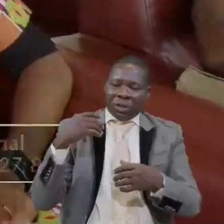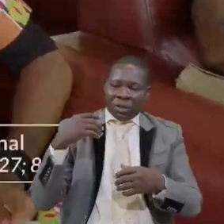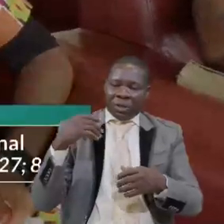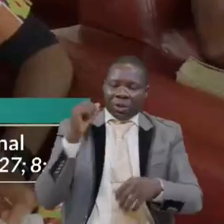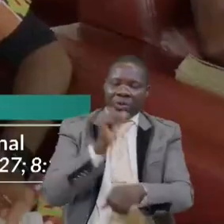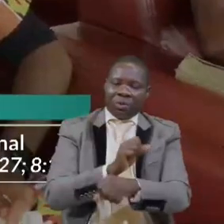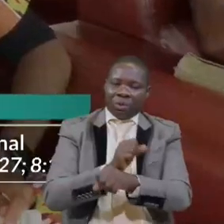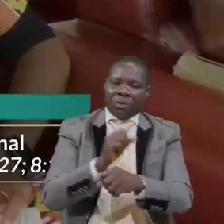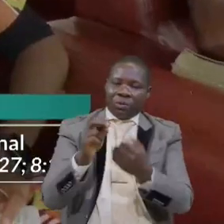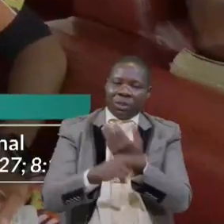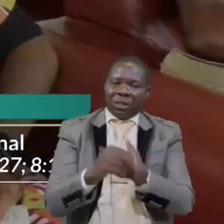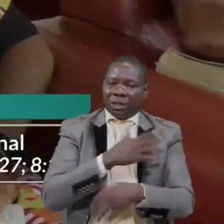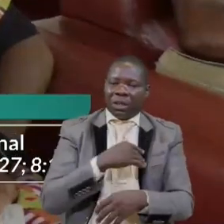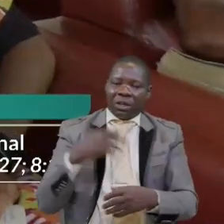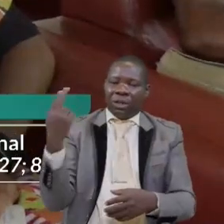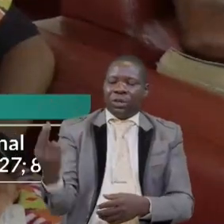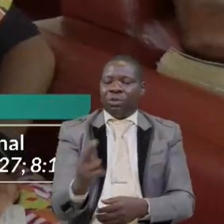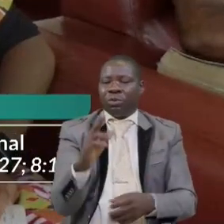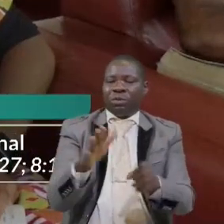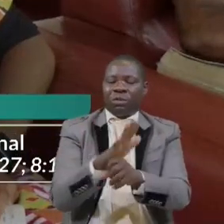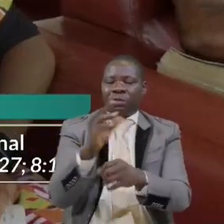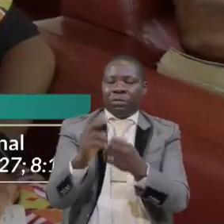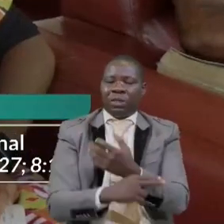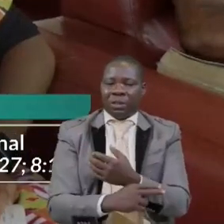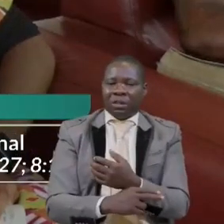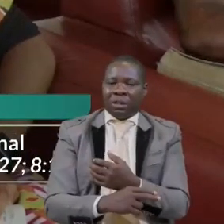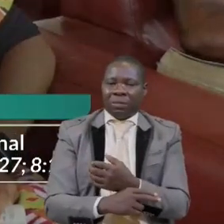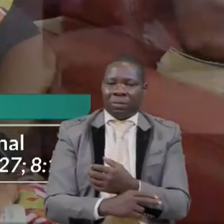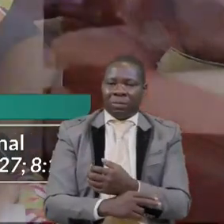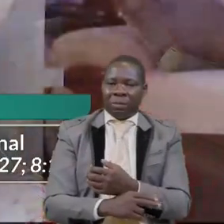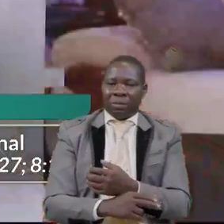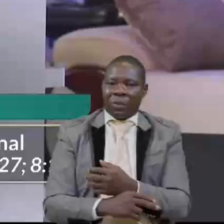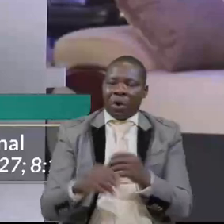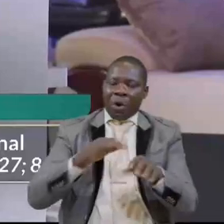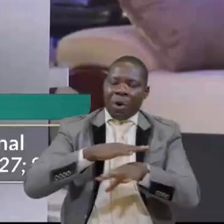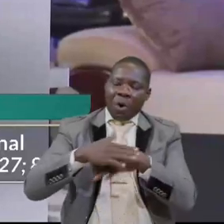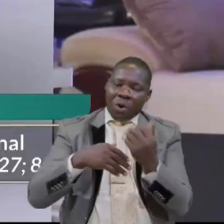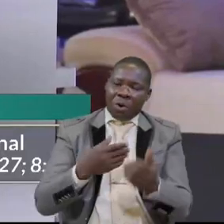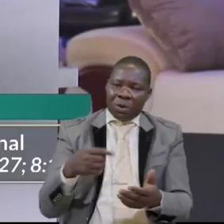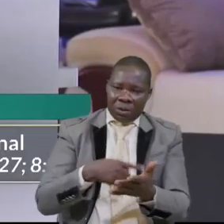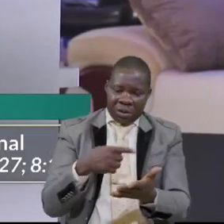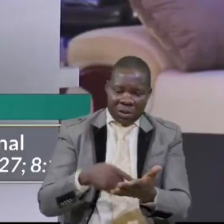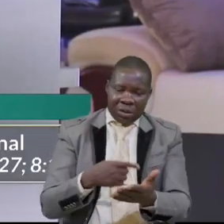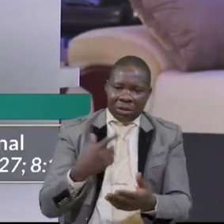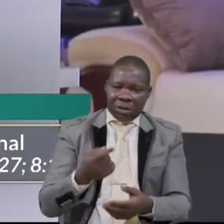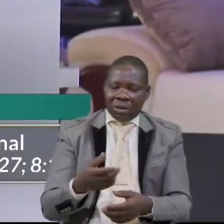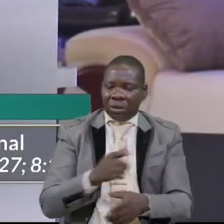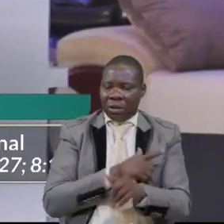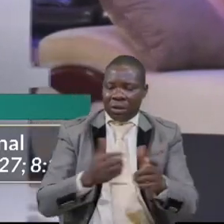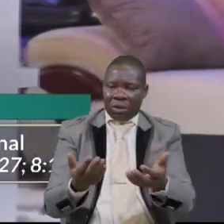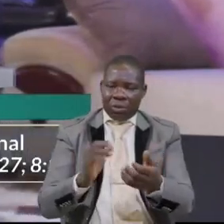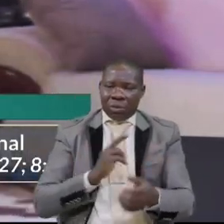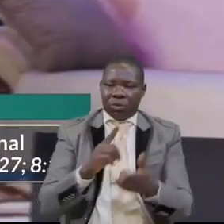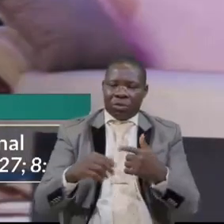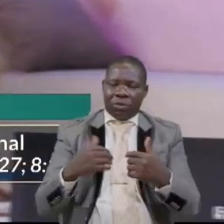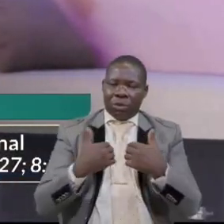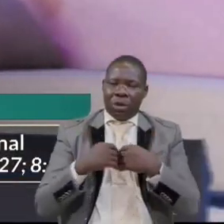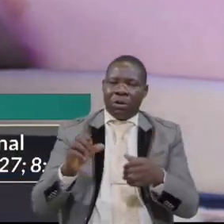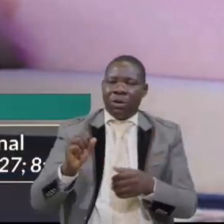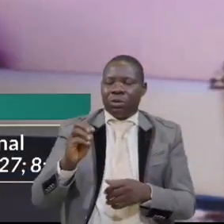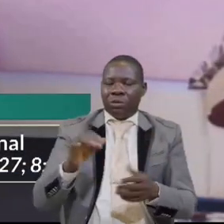retournai servir à mon poste. Tout cela, Dieu veut que nous l'ayons afin que